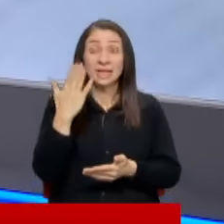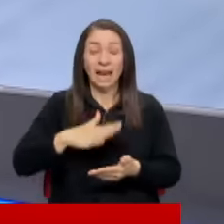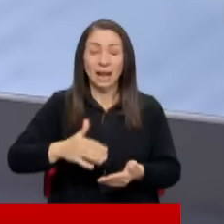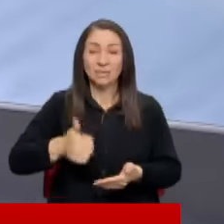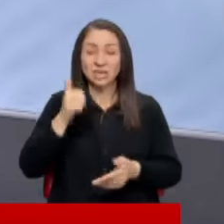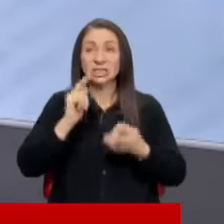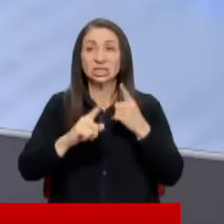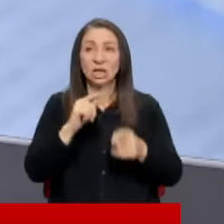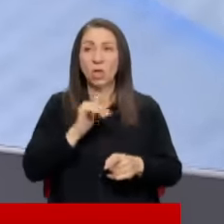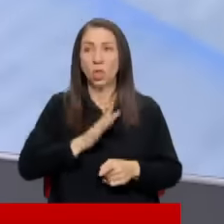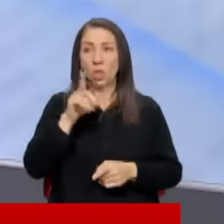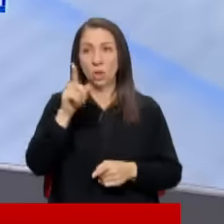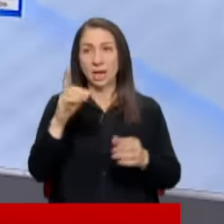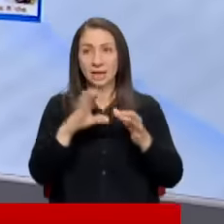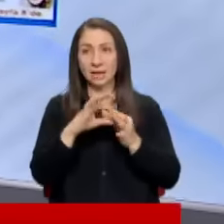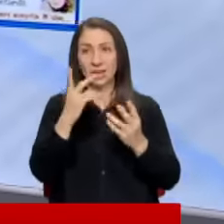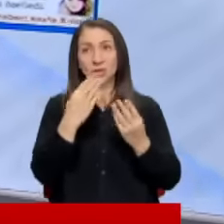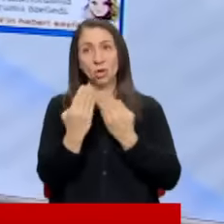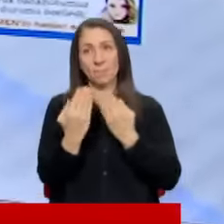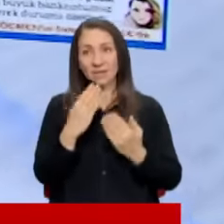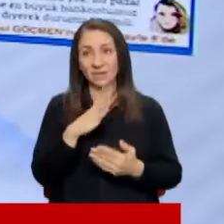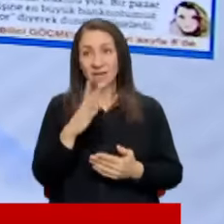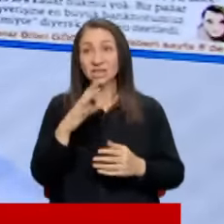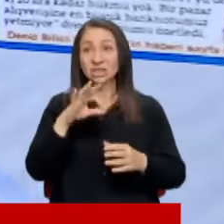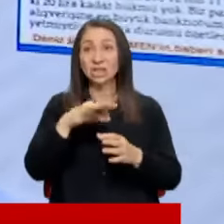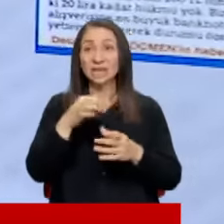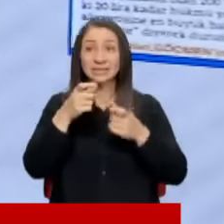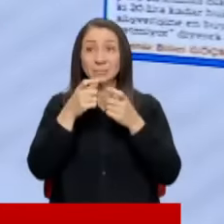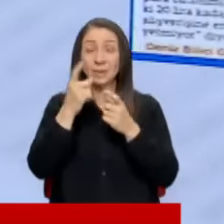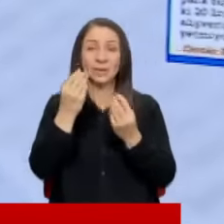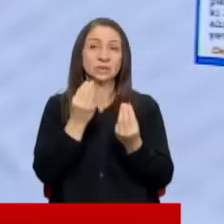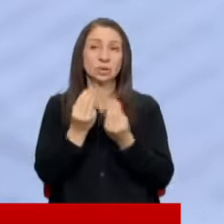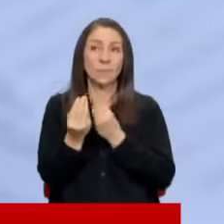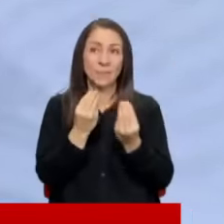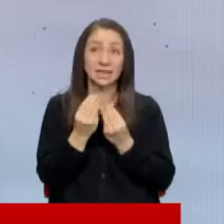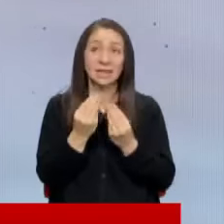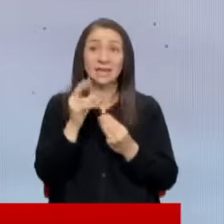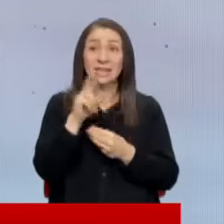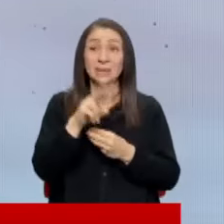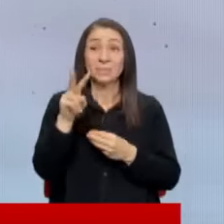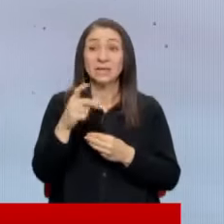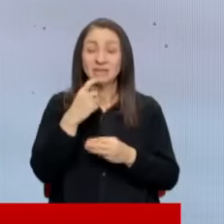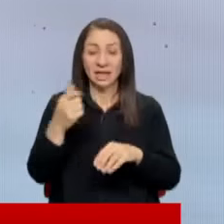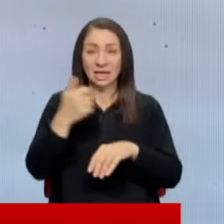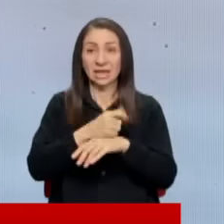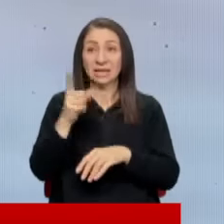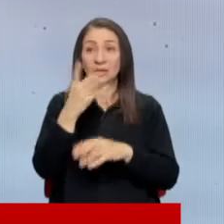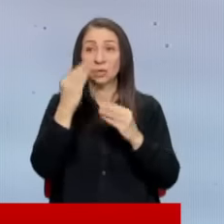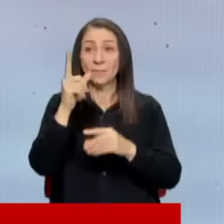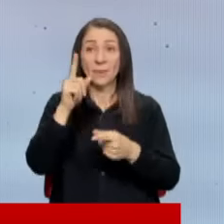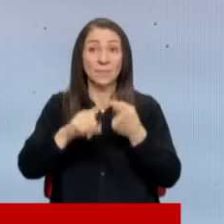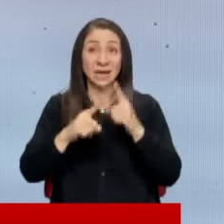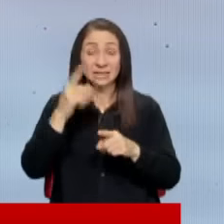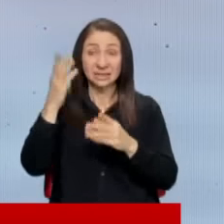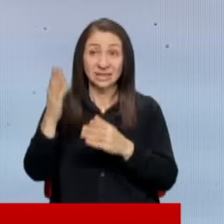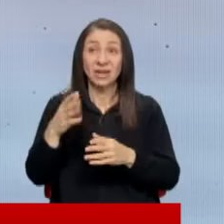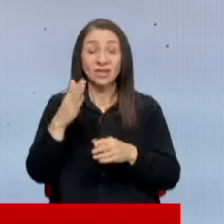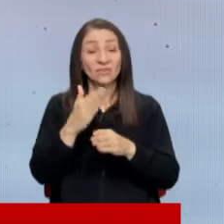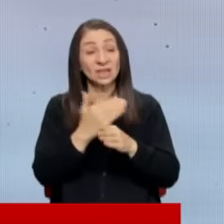Genel Başkanı Kemal Kılıçdaroğlu ile ilgili bir söyleşi var. Çaylı simitli bir sohbet. 22 yıldır iktidarda olan bir parti